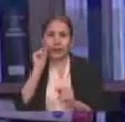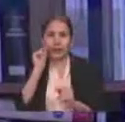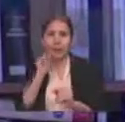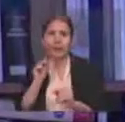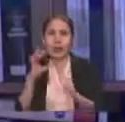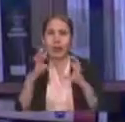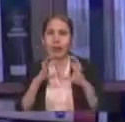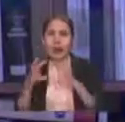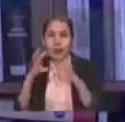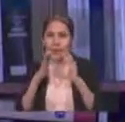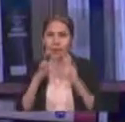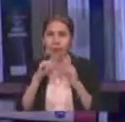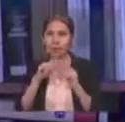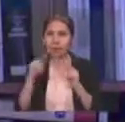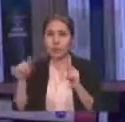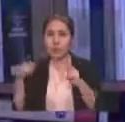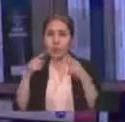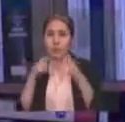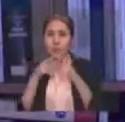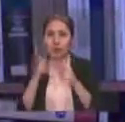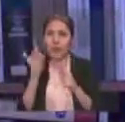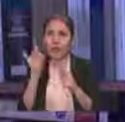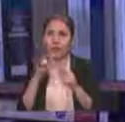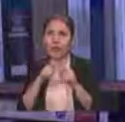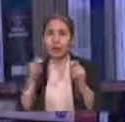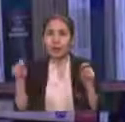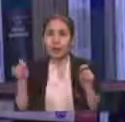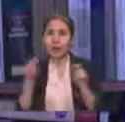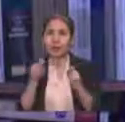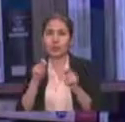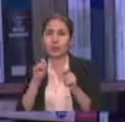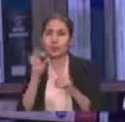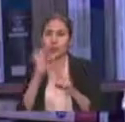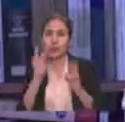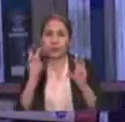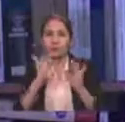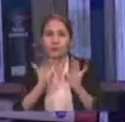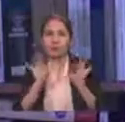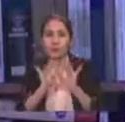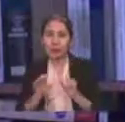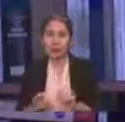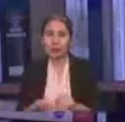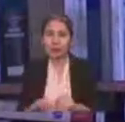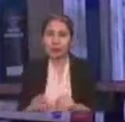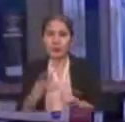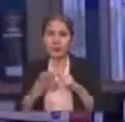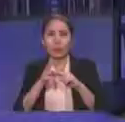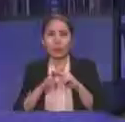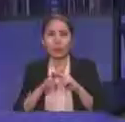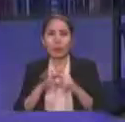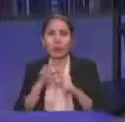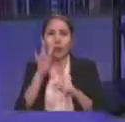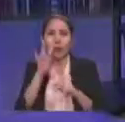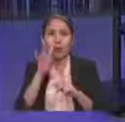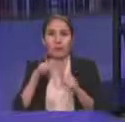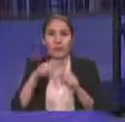aylana yoy uzunligi, burchakning radian o'lchovi mavzusida gaplashamiz. Demak, n